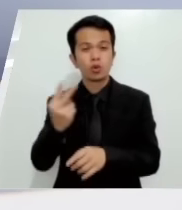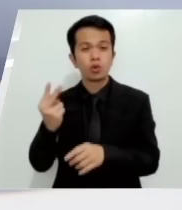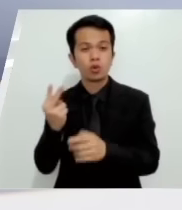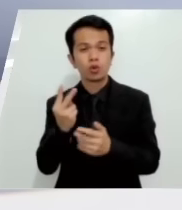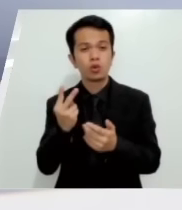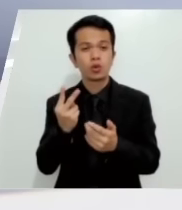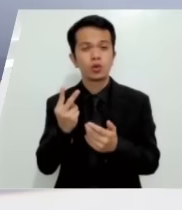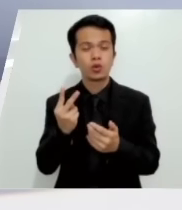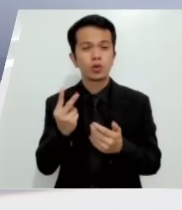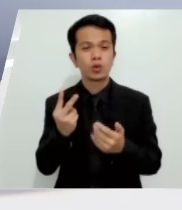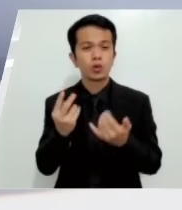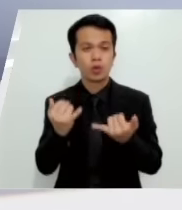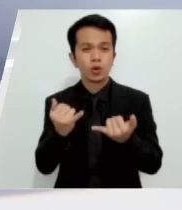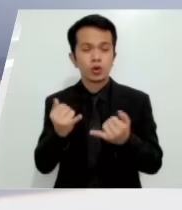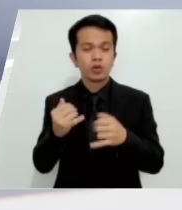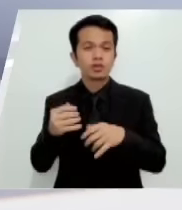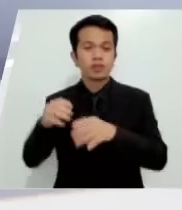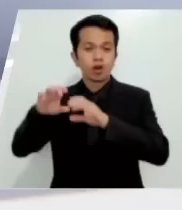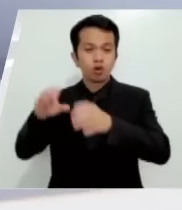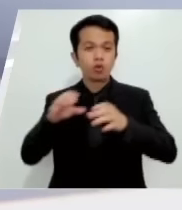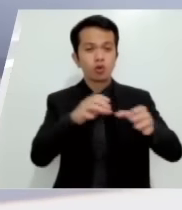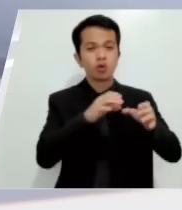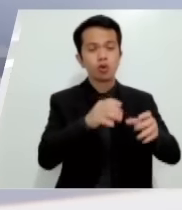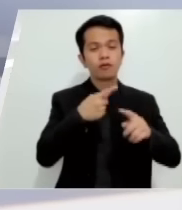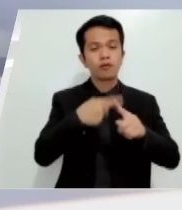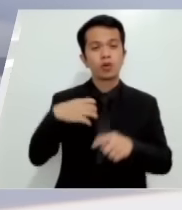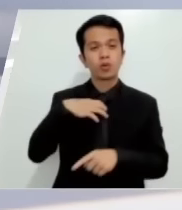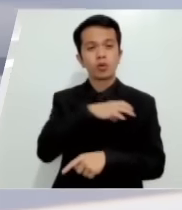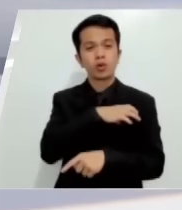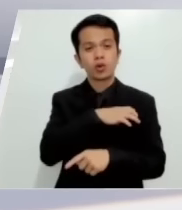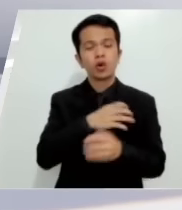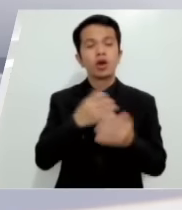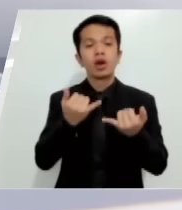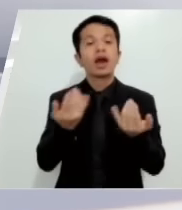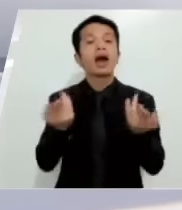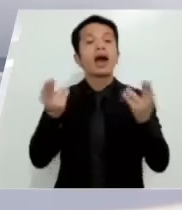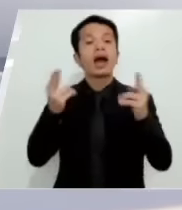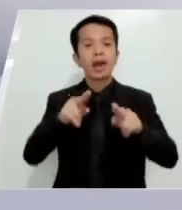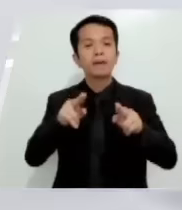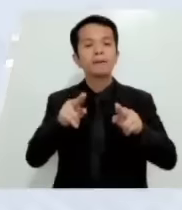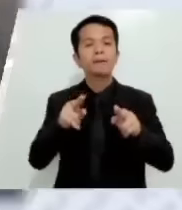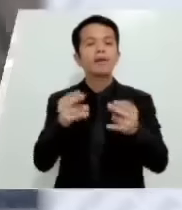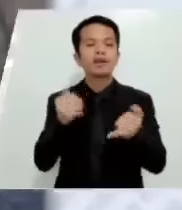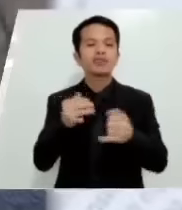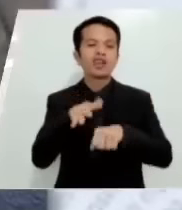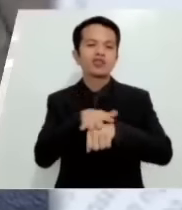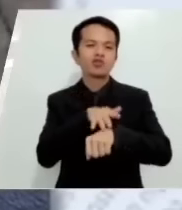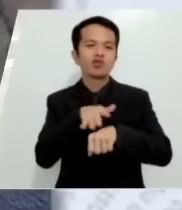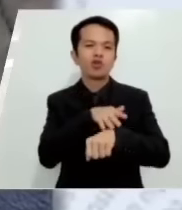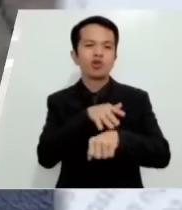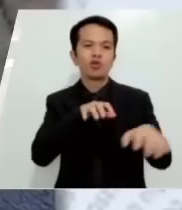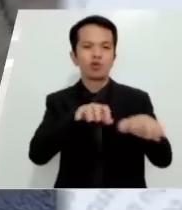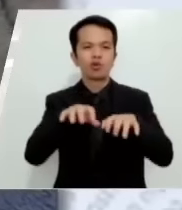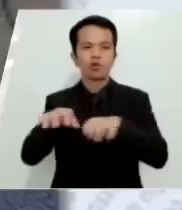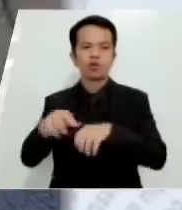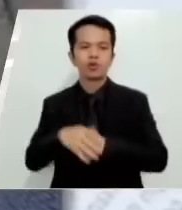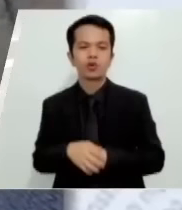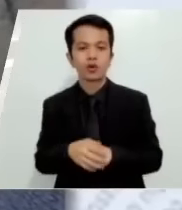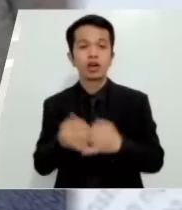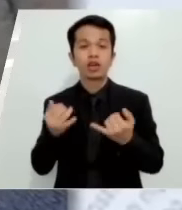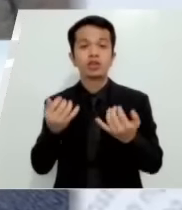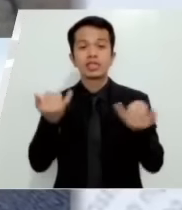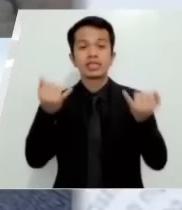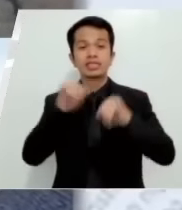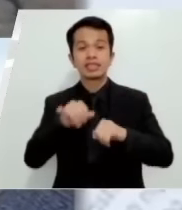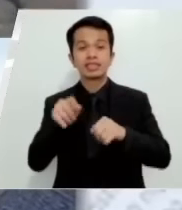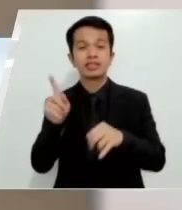ang houses ng Kongreso, ang nangyayari, bumabagal ang kilos natin. Issue din ang alingas-ngas na may alok daw